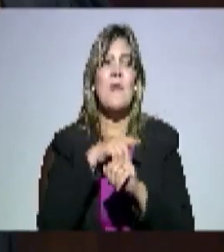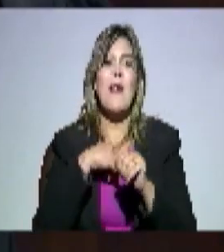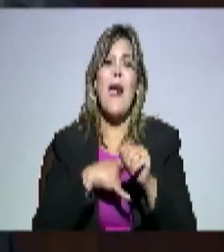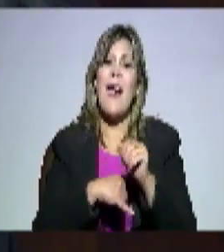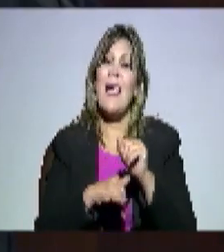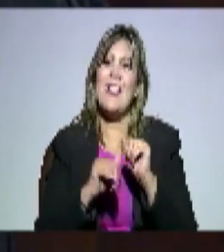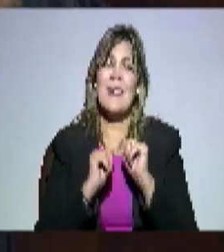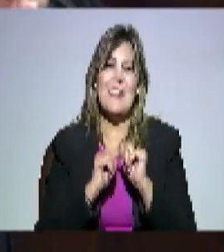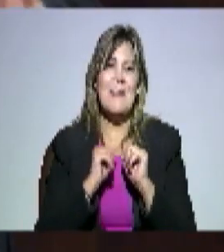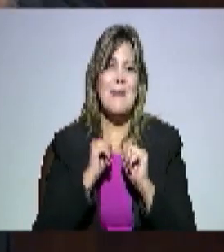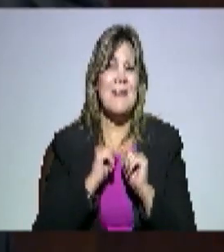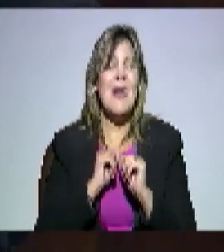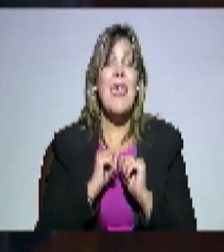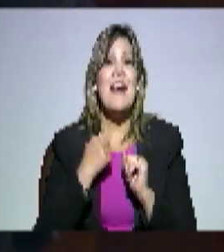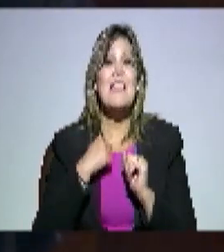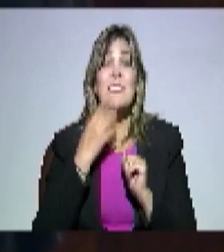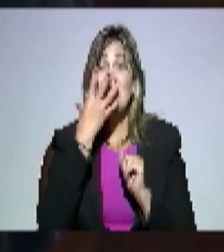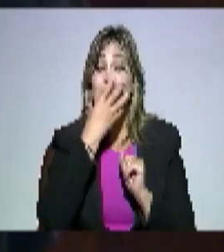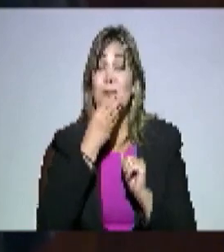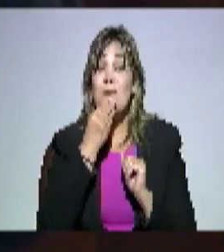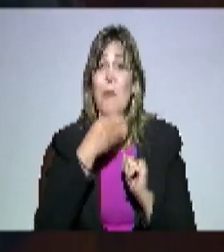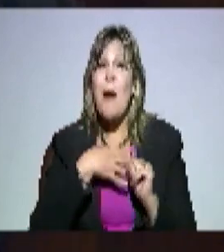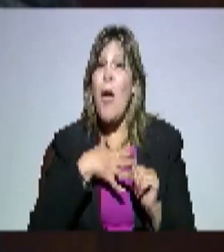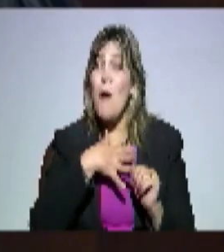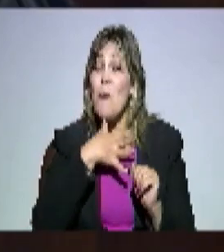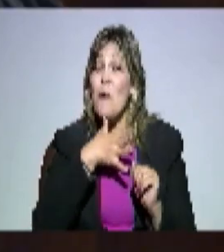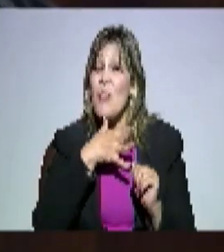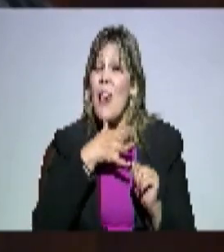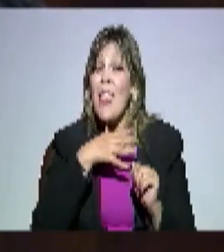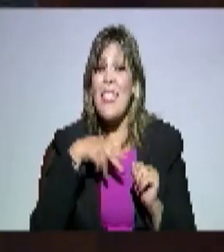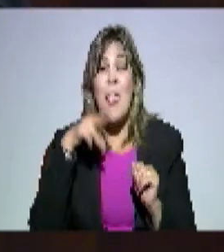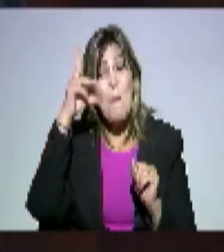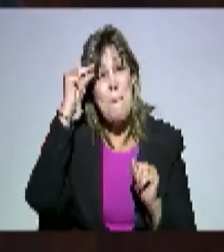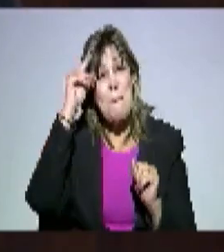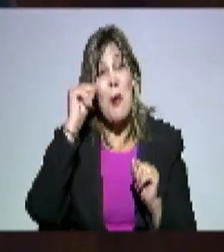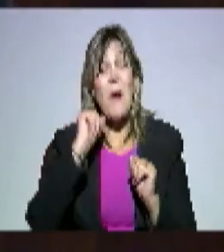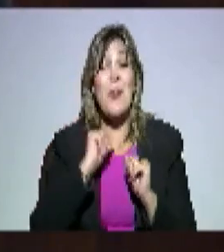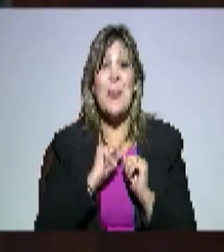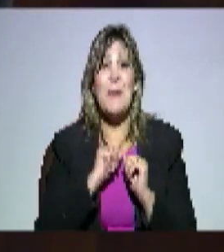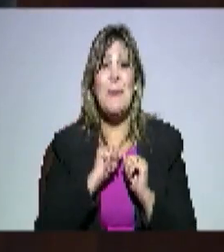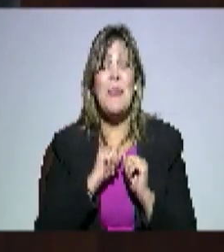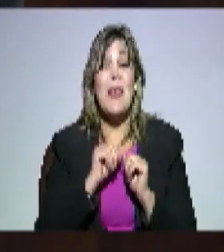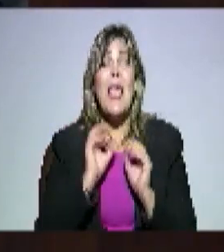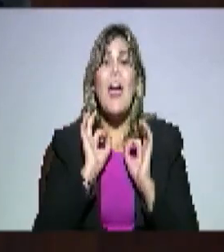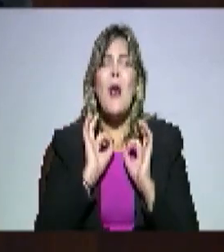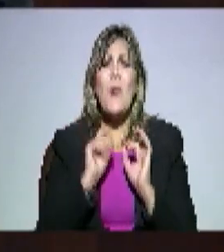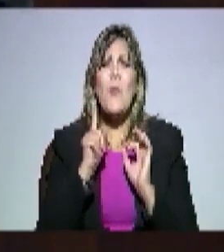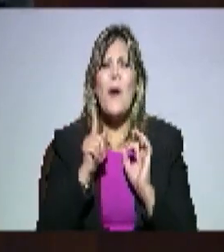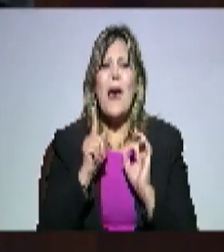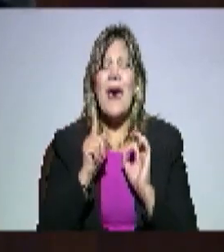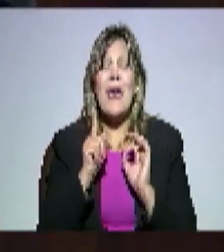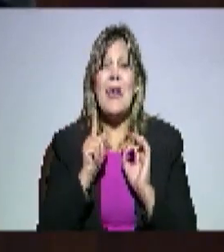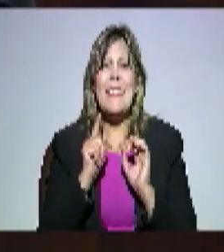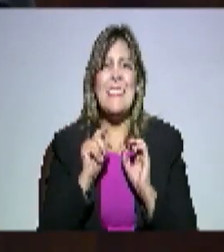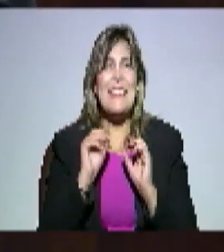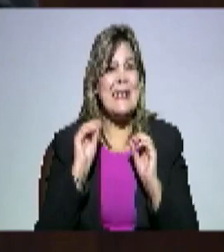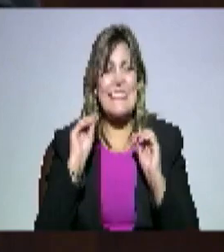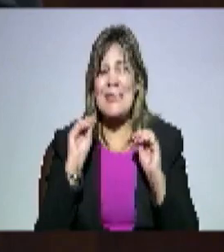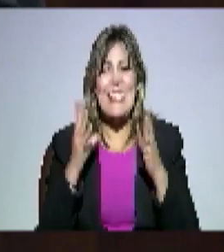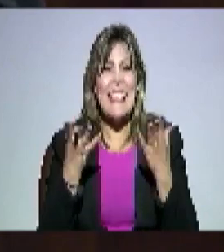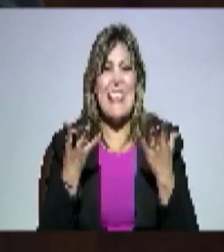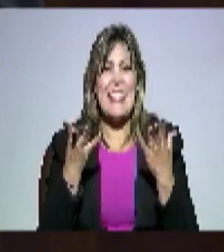شبه ابونا ميخائيل ابراهيم ويبان يبان انهم وصل لانه ينبغي ان يصلى كل حين ولا